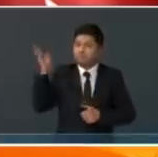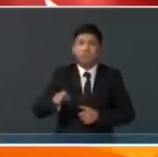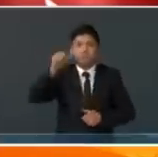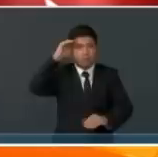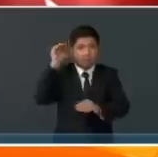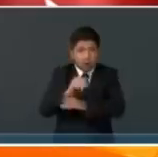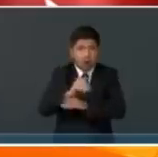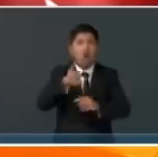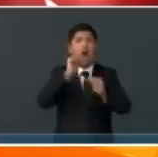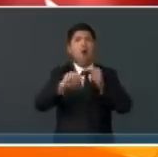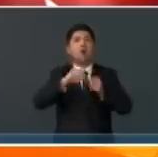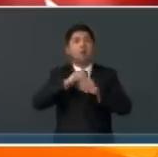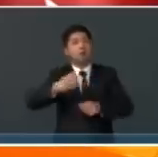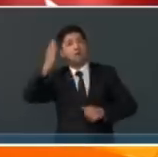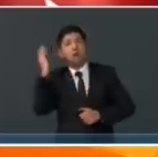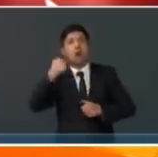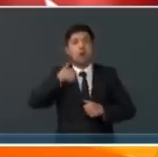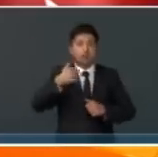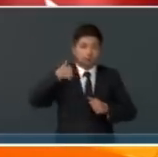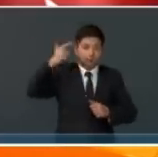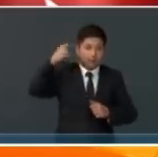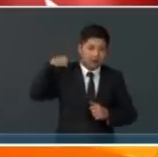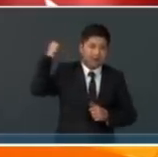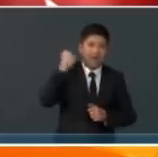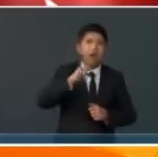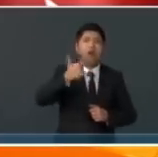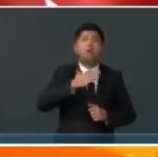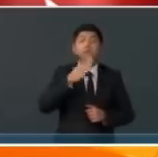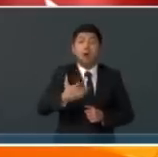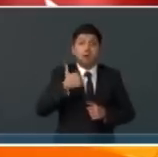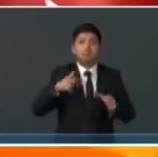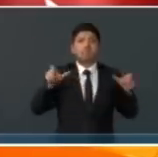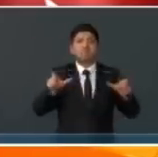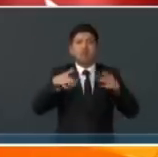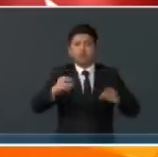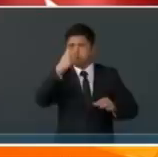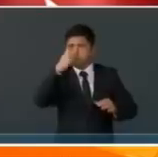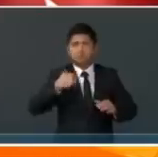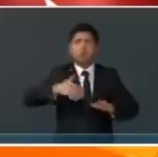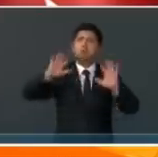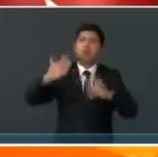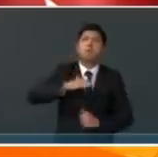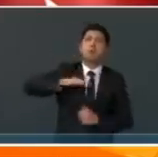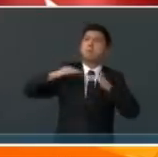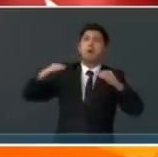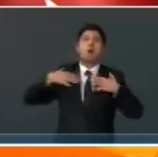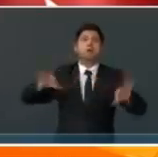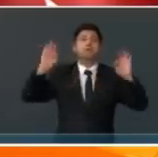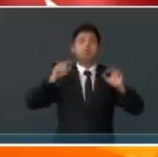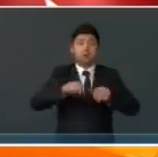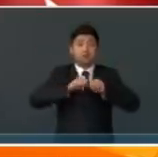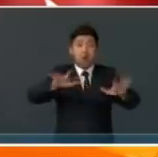uğrayınca ekonomimize duzak kurdular aldığımız tedbirlerle bu tuzağa da bozuk